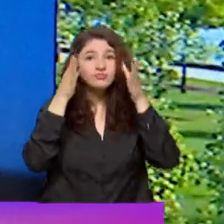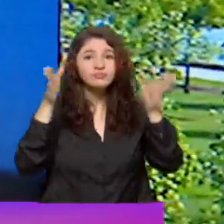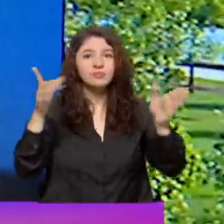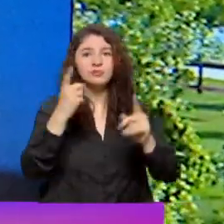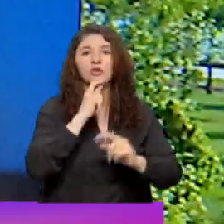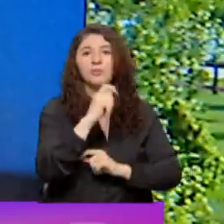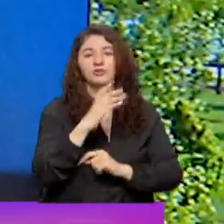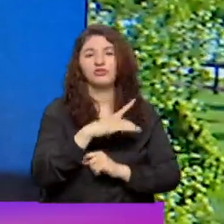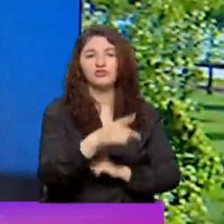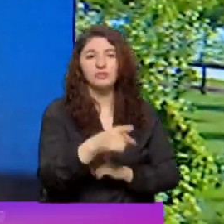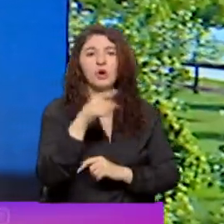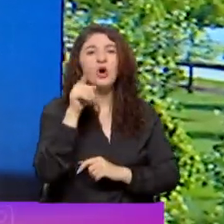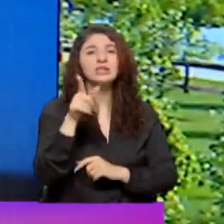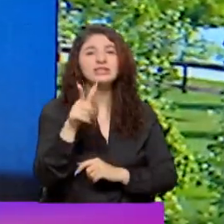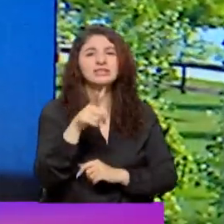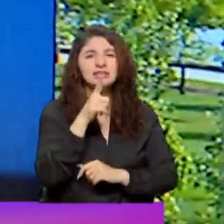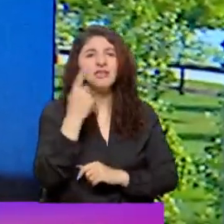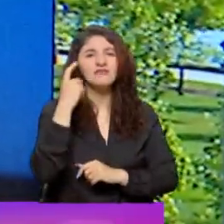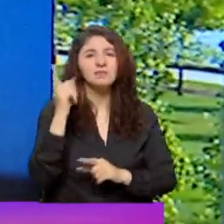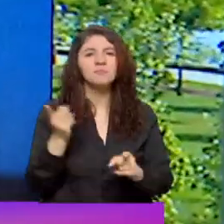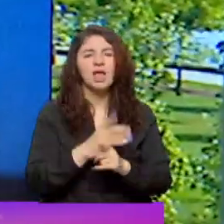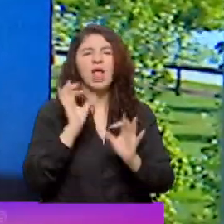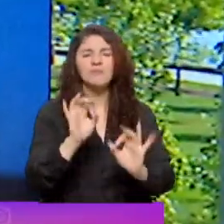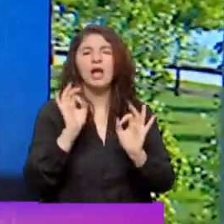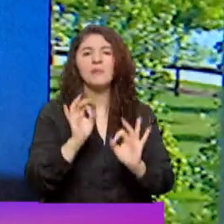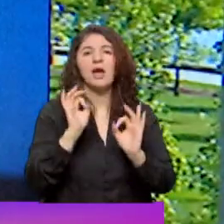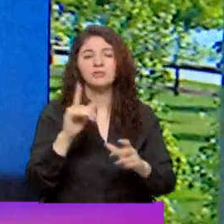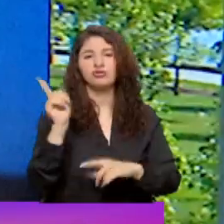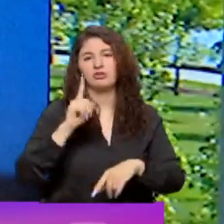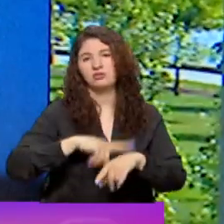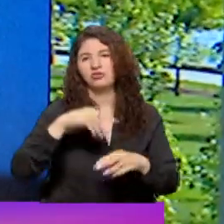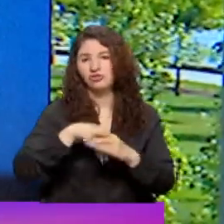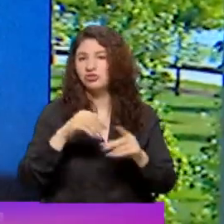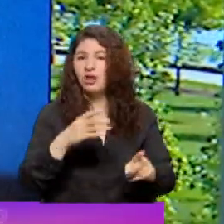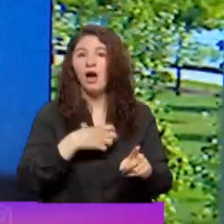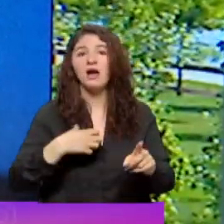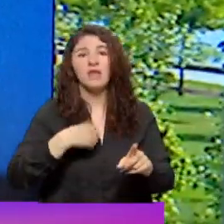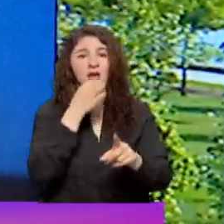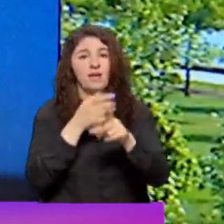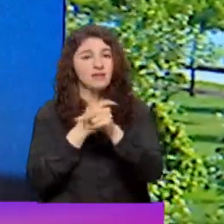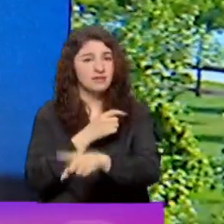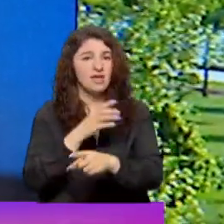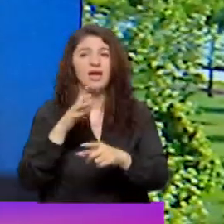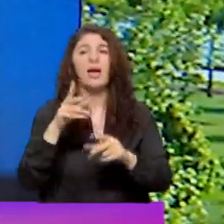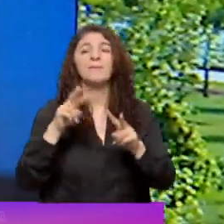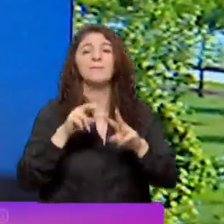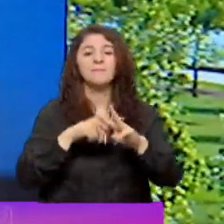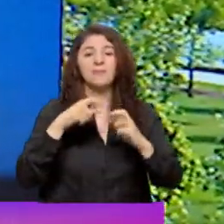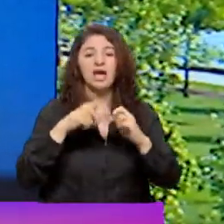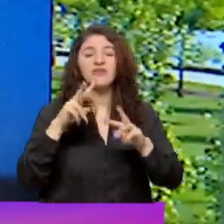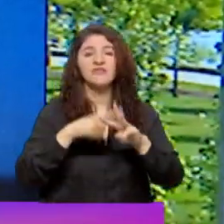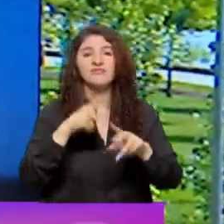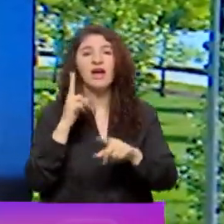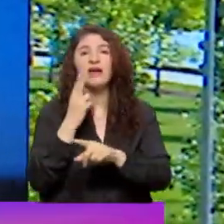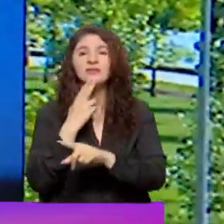açıcı bir röportaj onun sesini görüşlerini sıklıkla çalar saatte Ana haberimizde Merve Yıldırım'ın